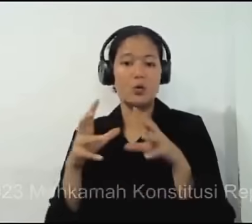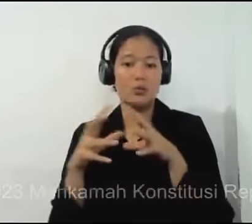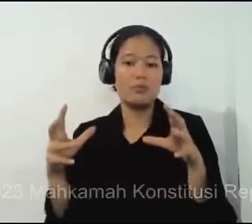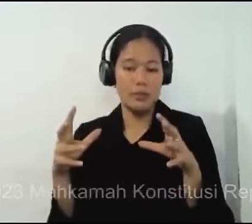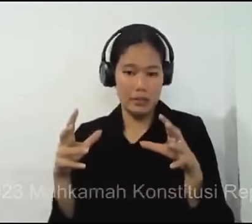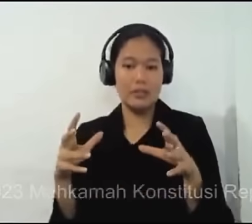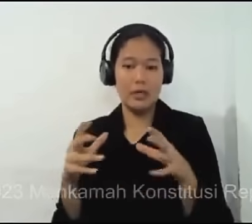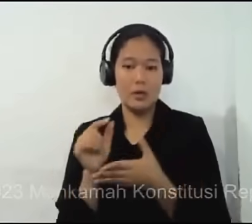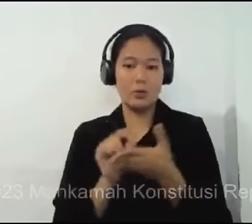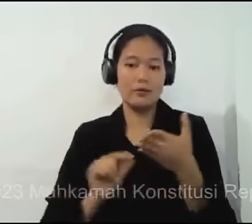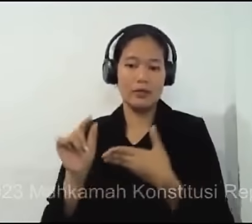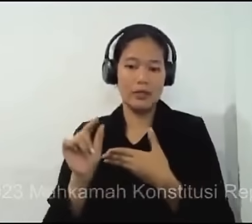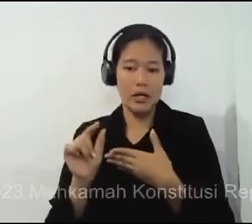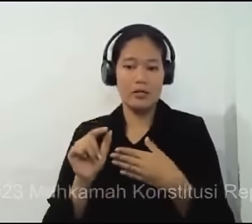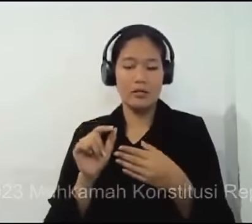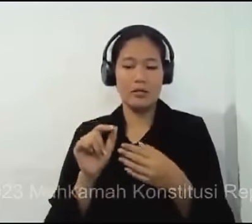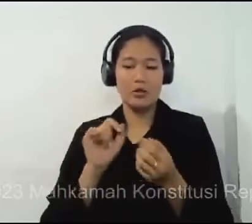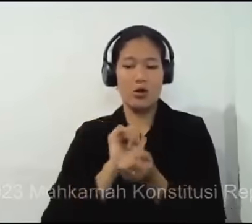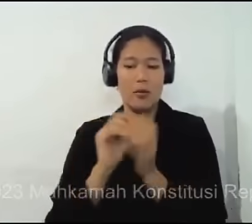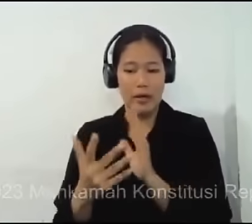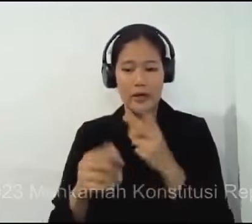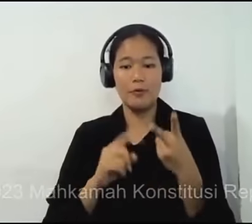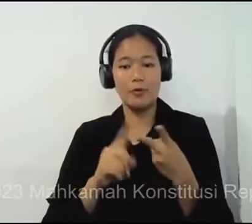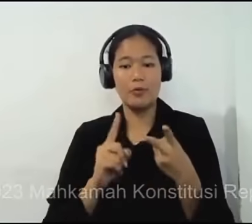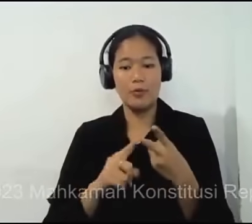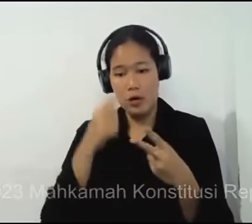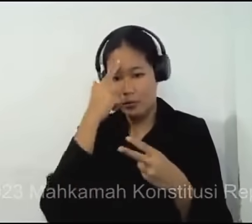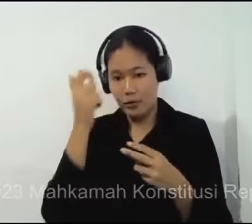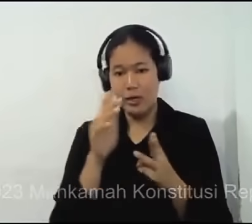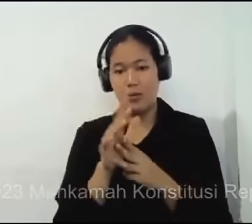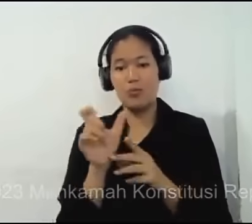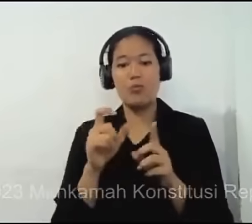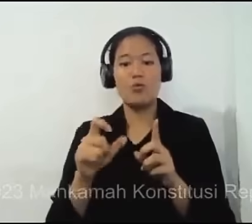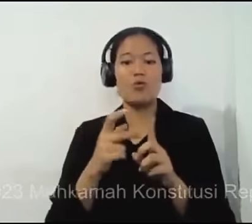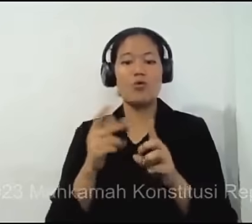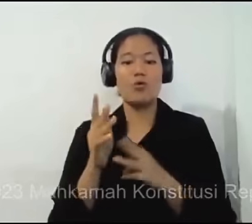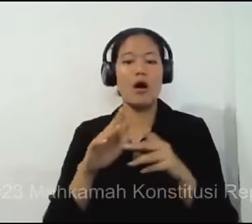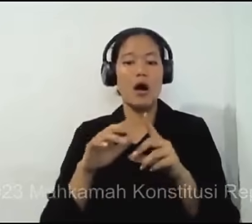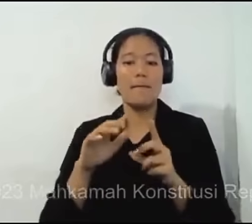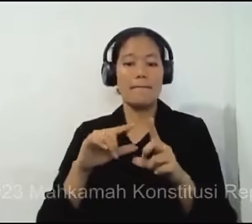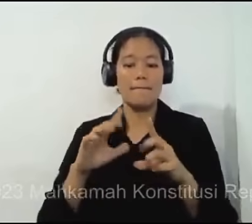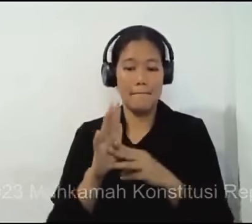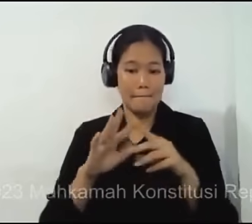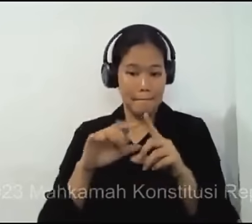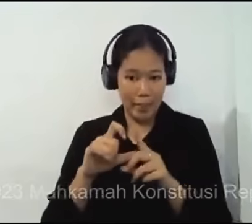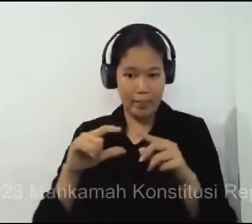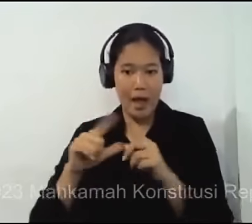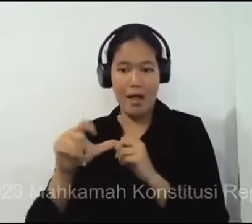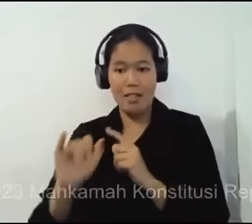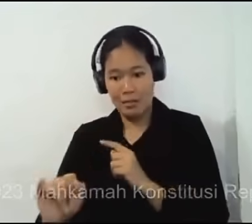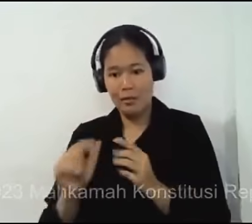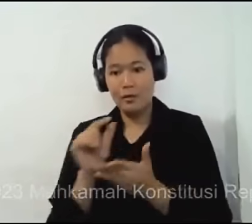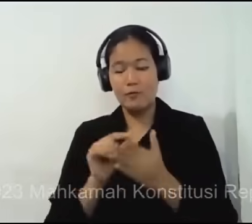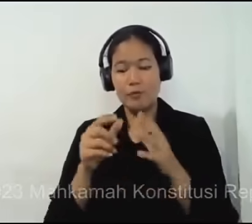Universitas Surabaya dua Prof Muhammad Ali safaat guru besar Universitas